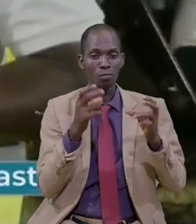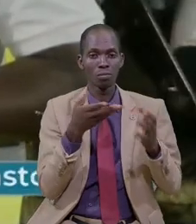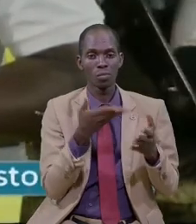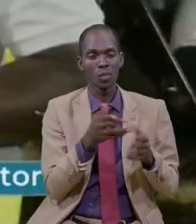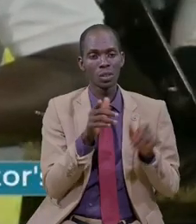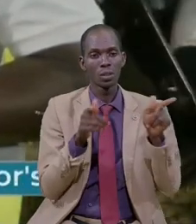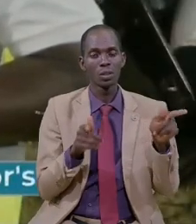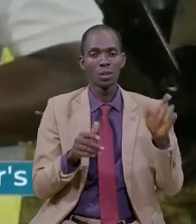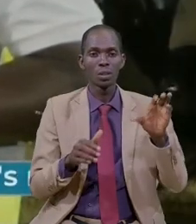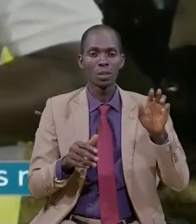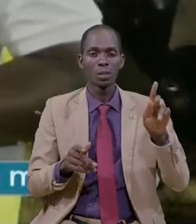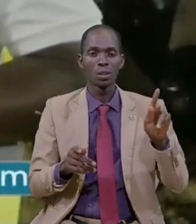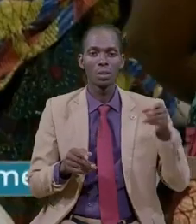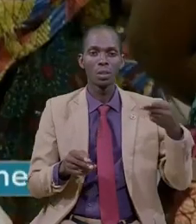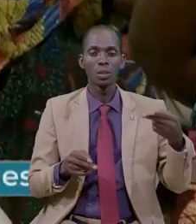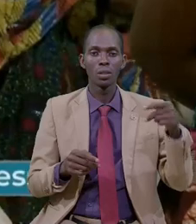GCKHQ. Vous verrez ce lien-là.